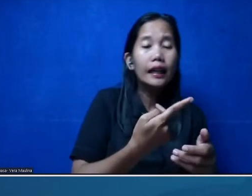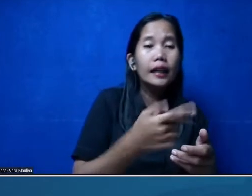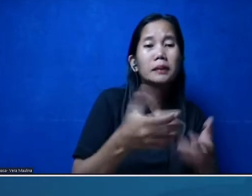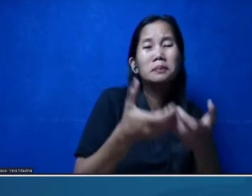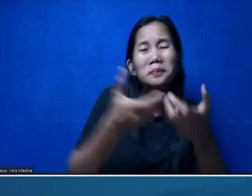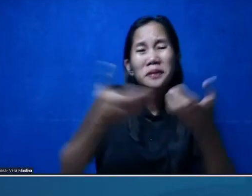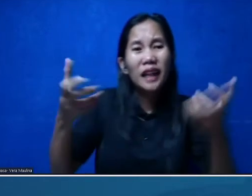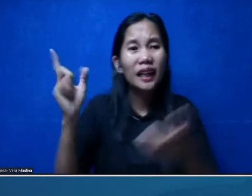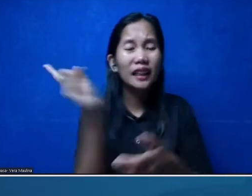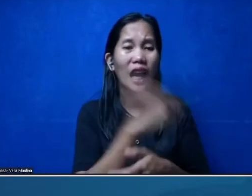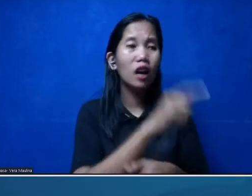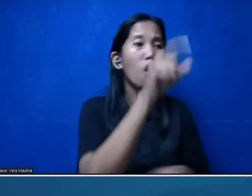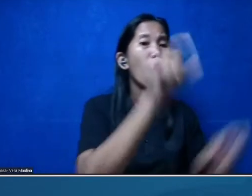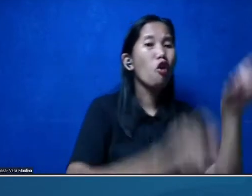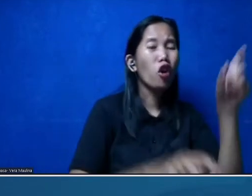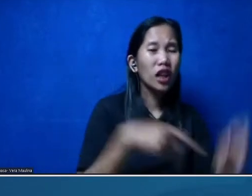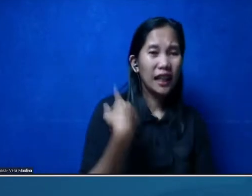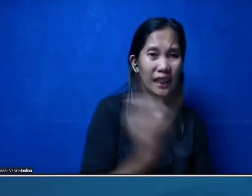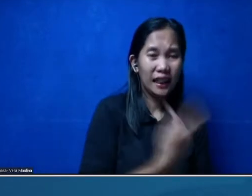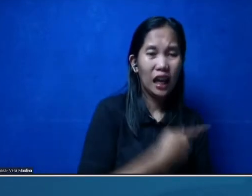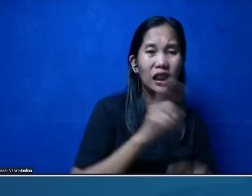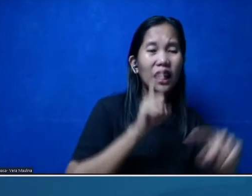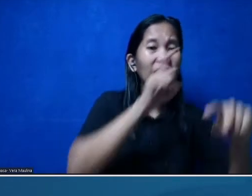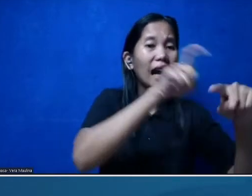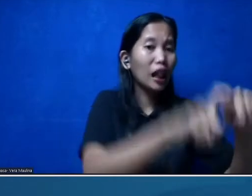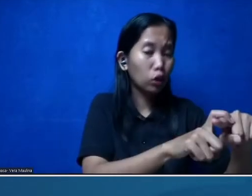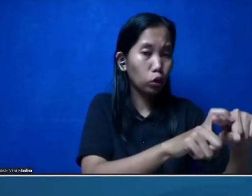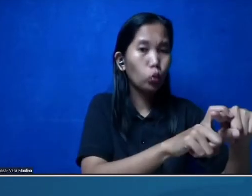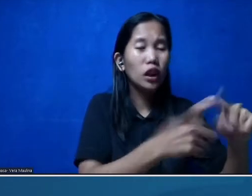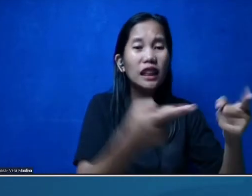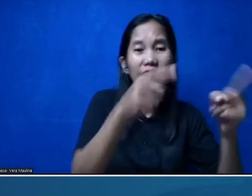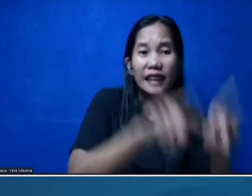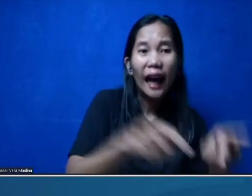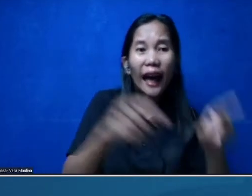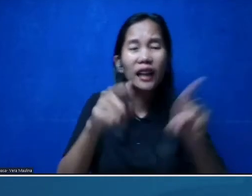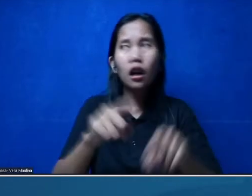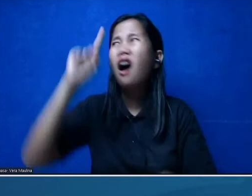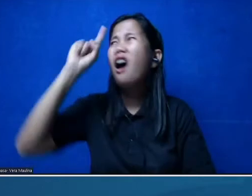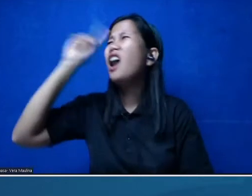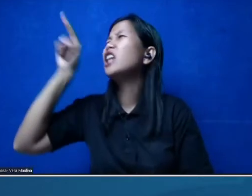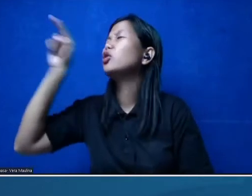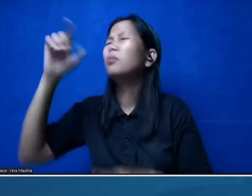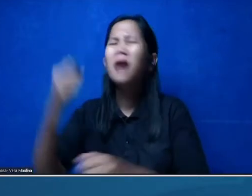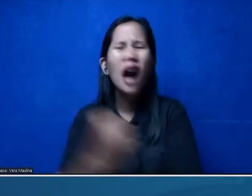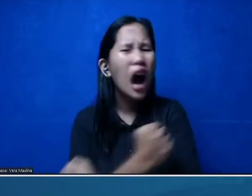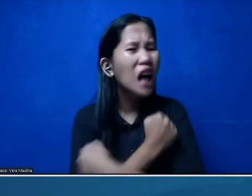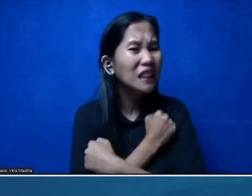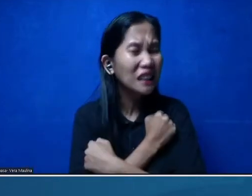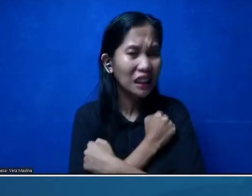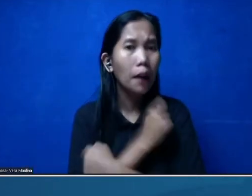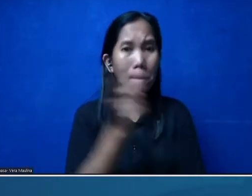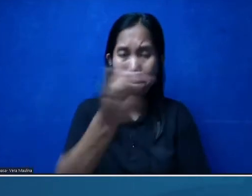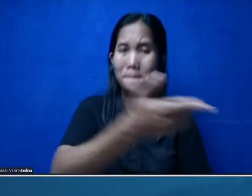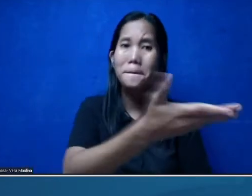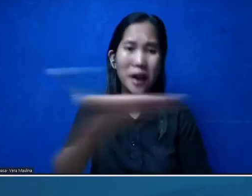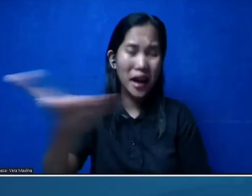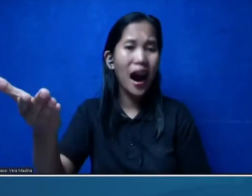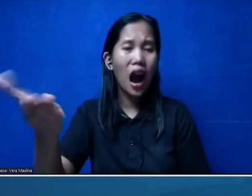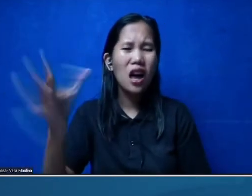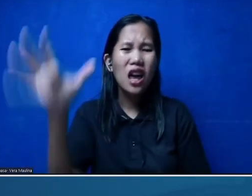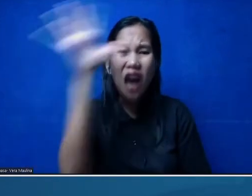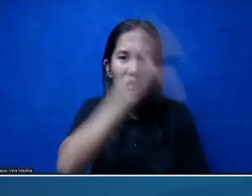bahwa mereka juga mencintai tapi karena mereka sudah makan buah pengetahuan baik dan jahat mereka tidak